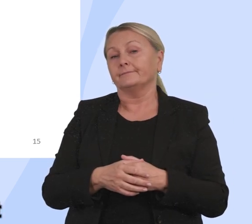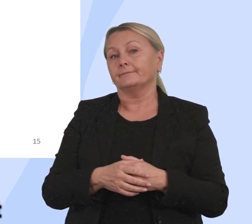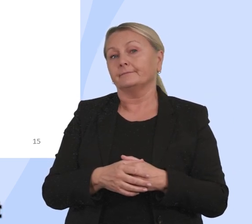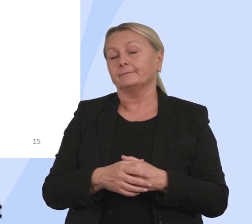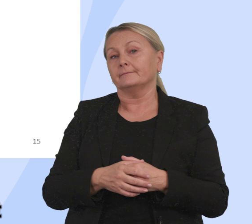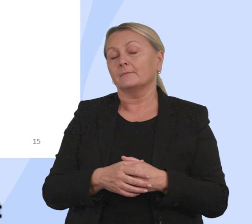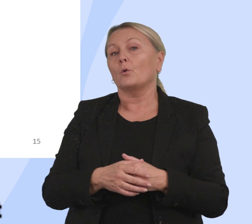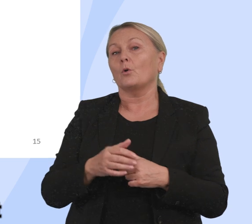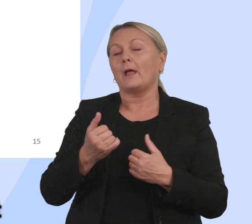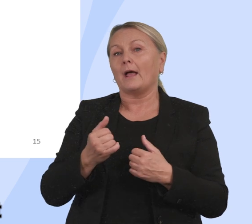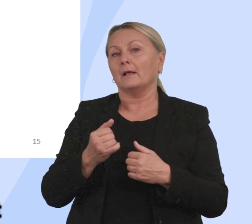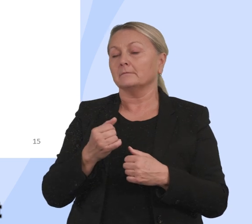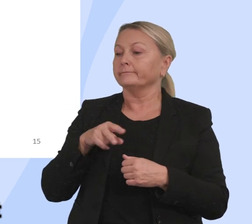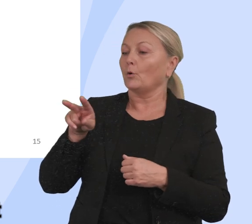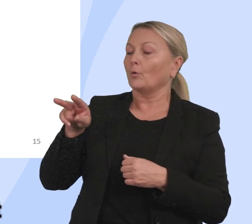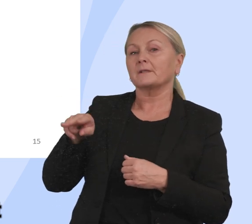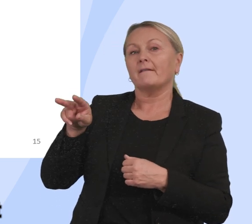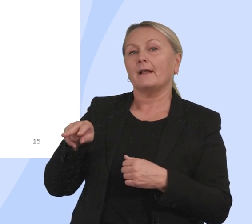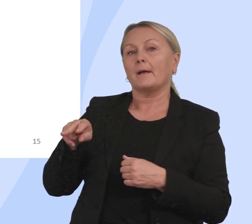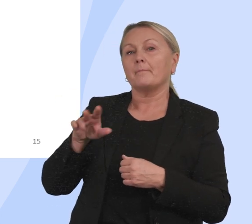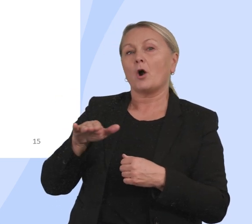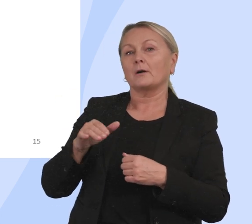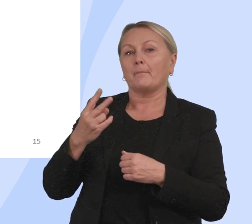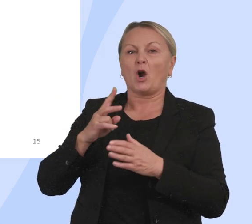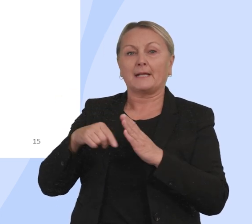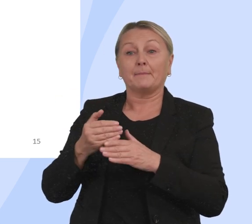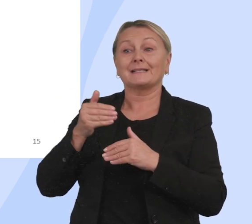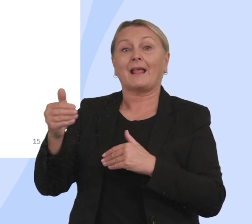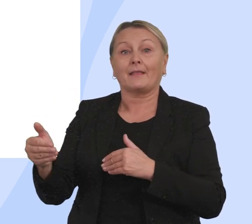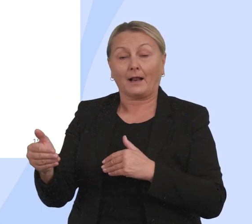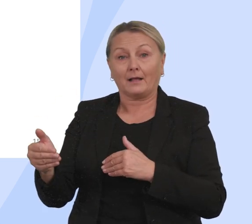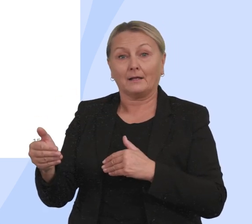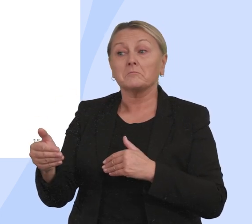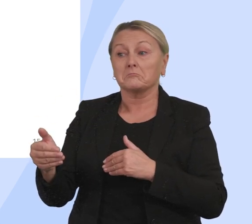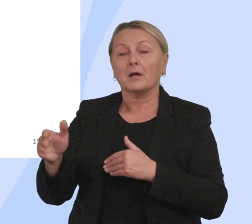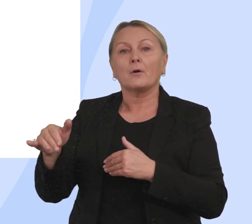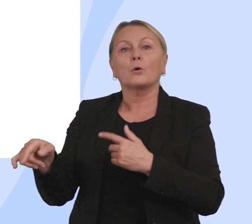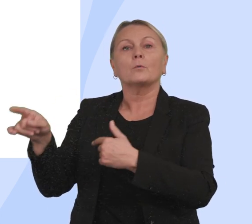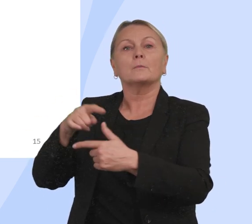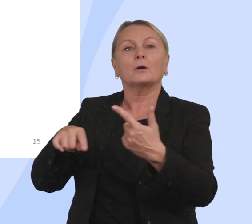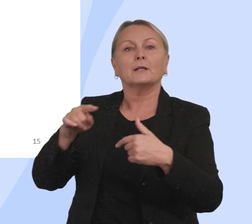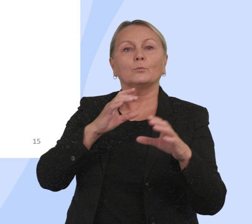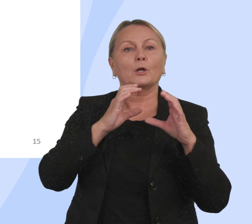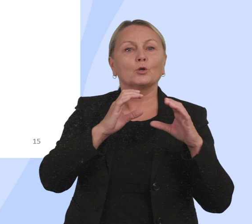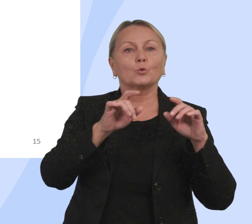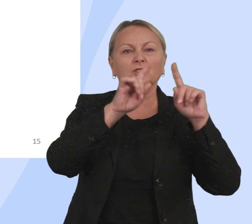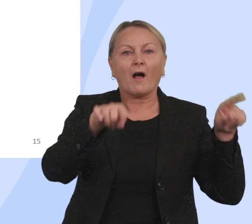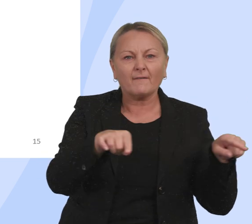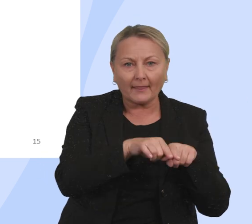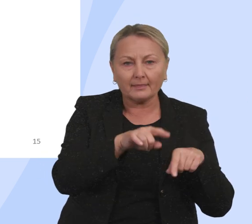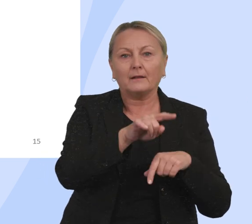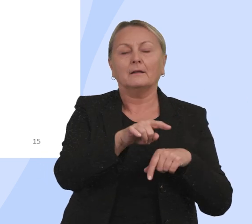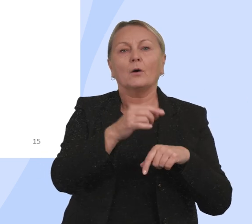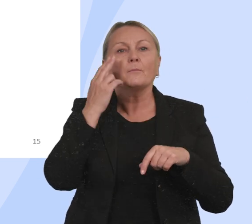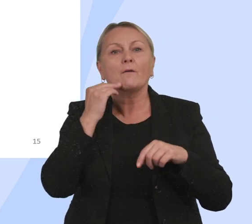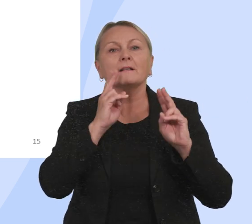observerer barnet et par timer senere, så er barnet vendt tilbage måske til kommunikationstavlen og afprøver